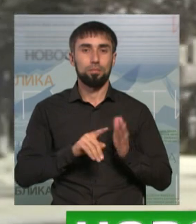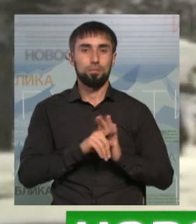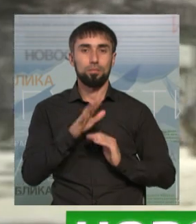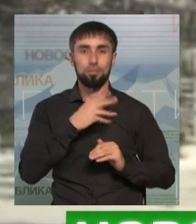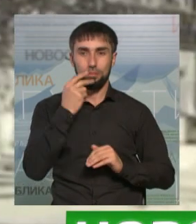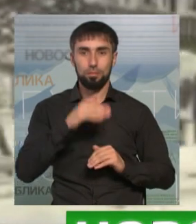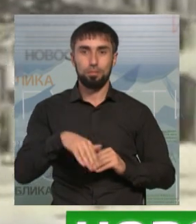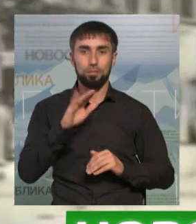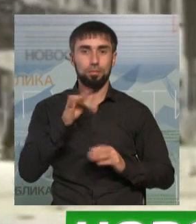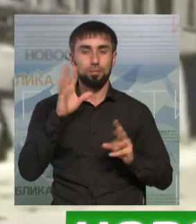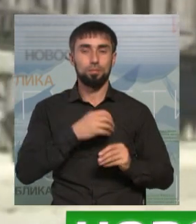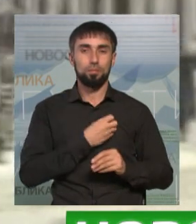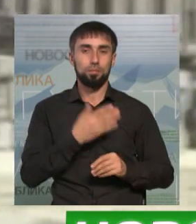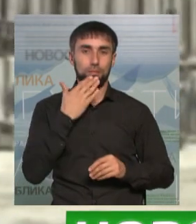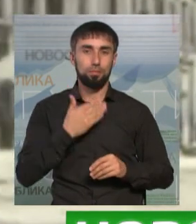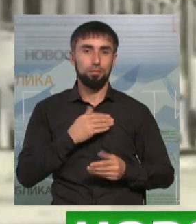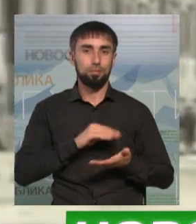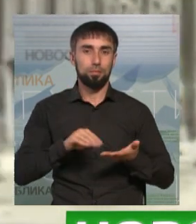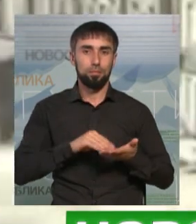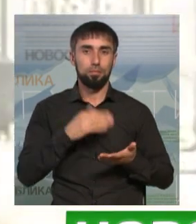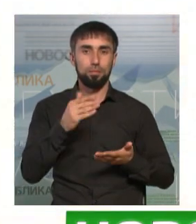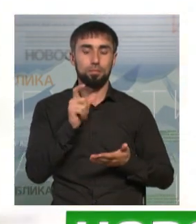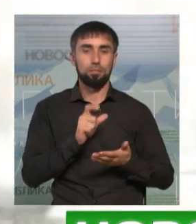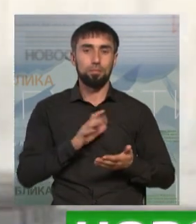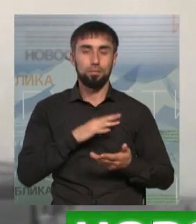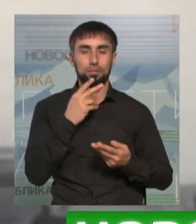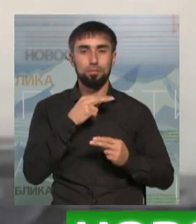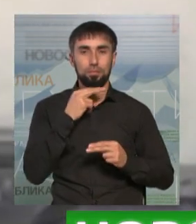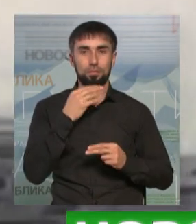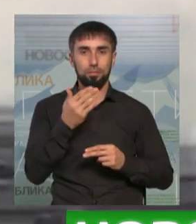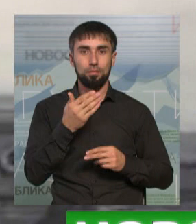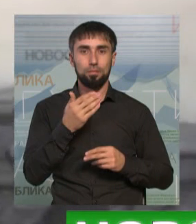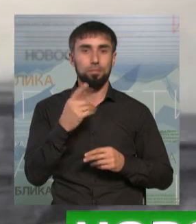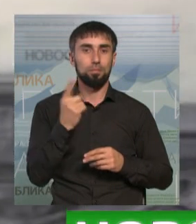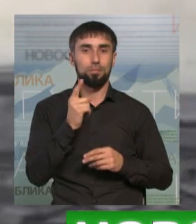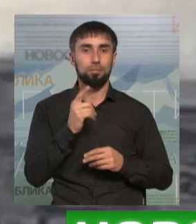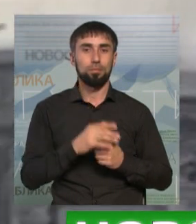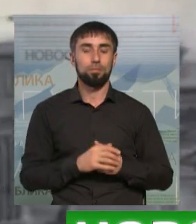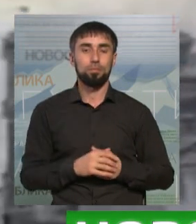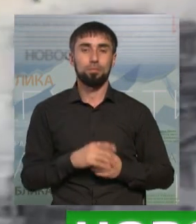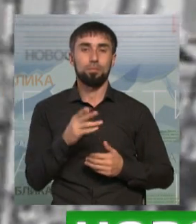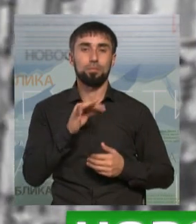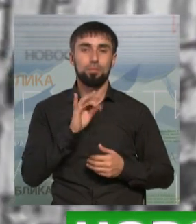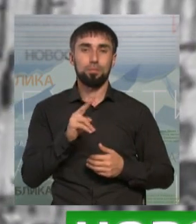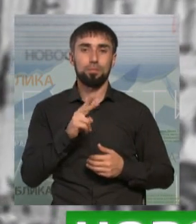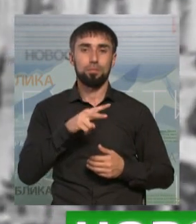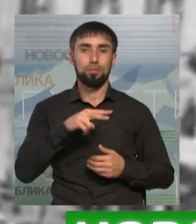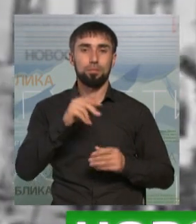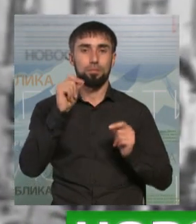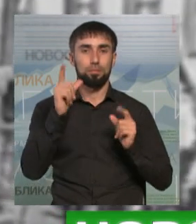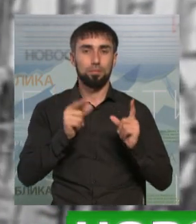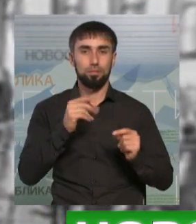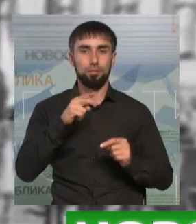лет, всей душой любил поэзию. Особенность бунинских стихов заметили с выходом в 1901 году поэтического сборника «Листопад».